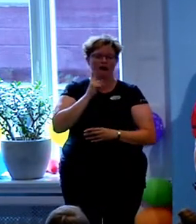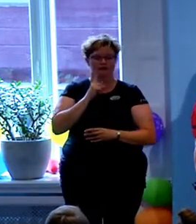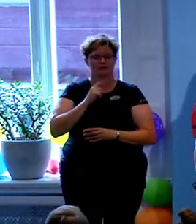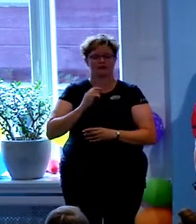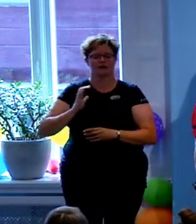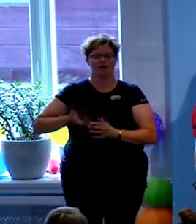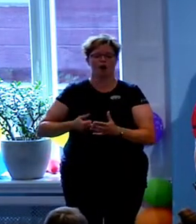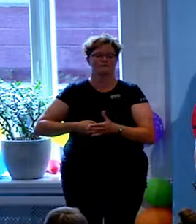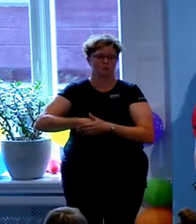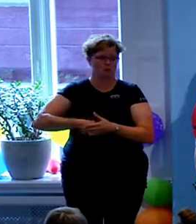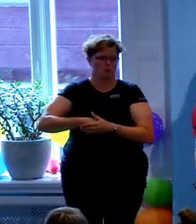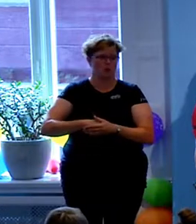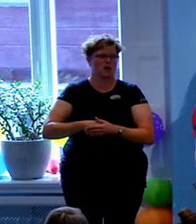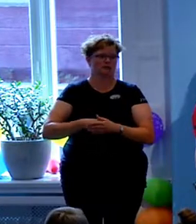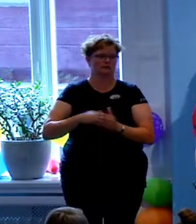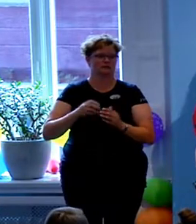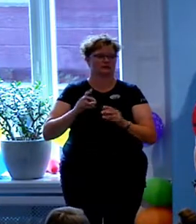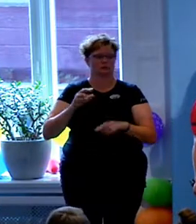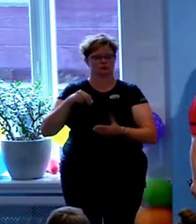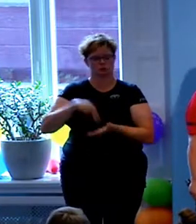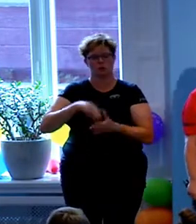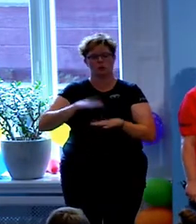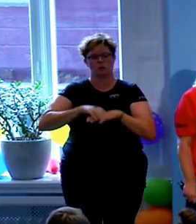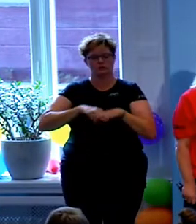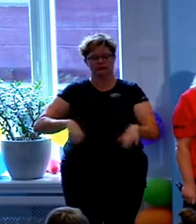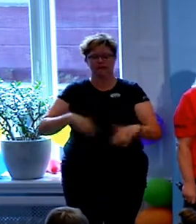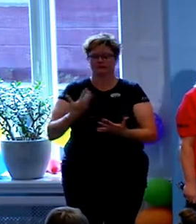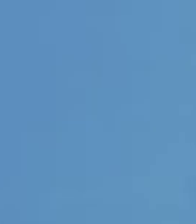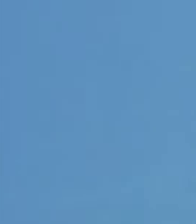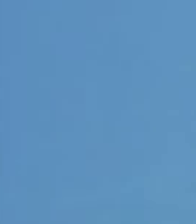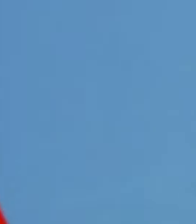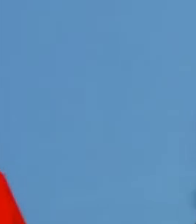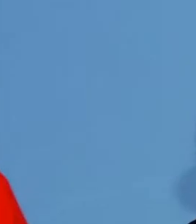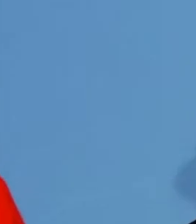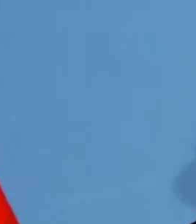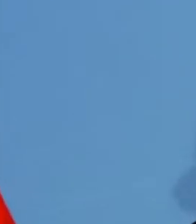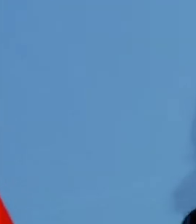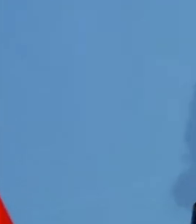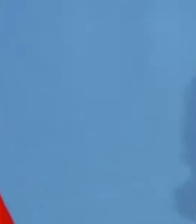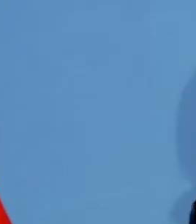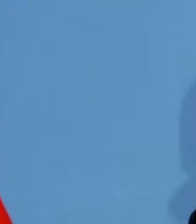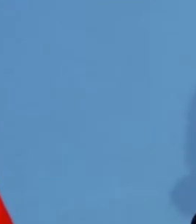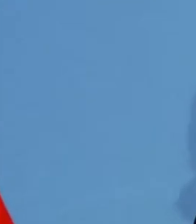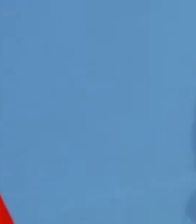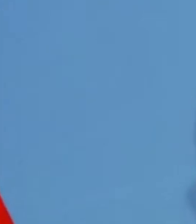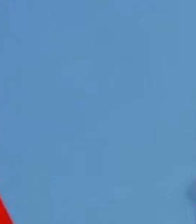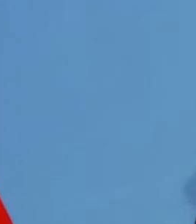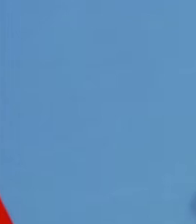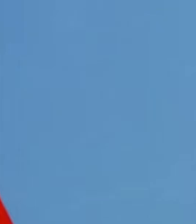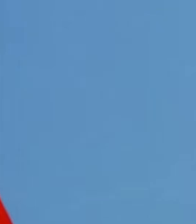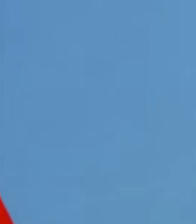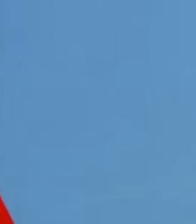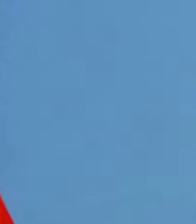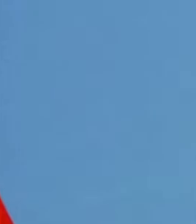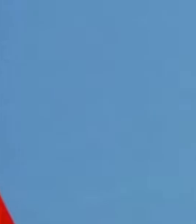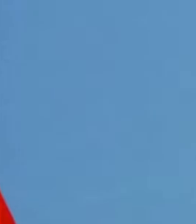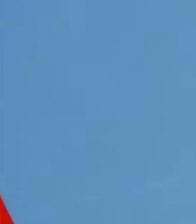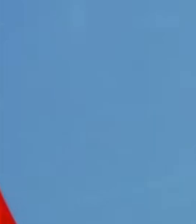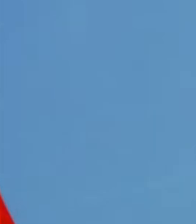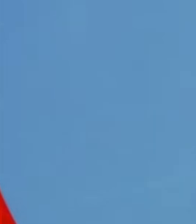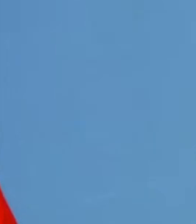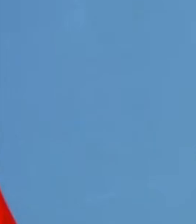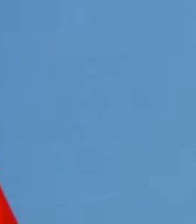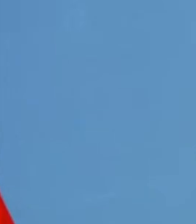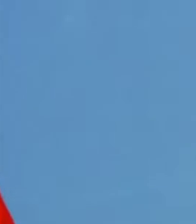uteslutande damfotbollen som står på scen och pratar för de här frågorna. Ja. Jag tycker att det är jätteviktigt att vi börjar prata om fotbollen som ett ekosystem där dam-